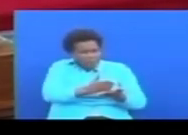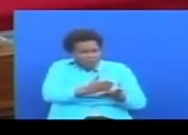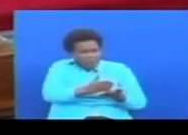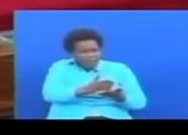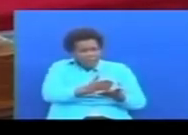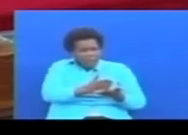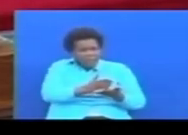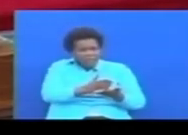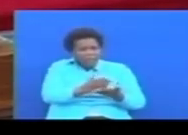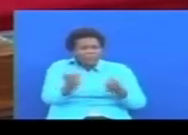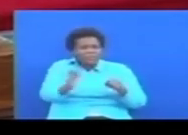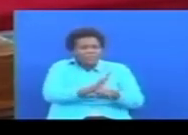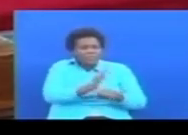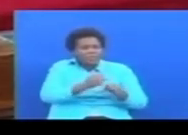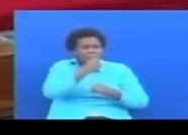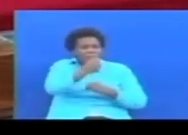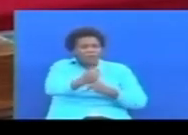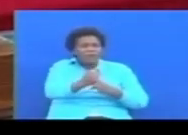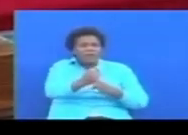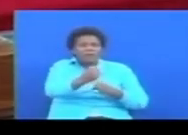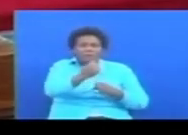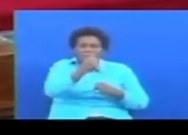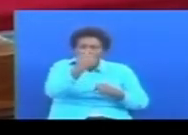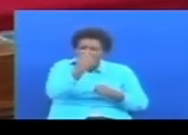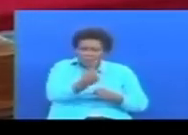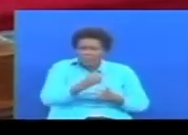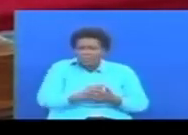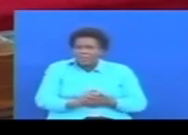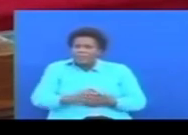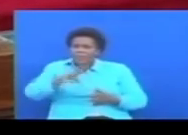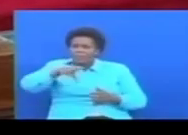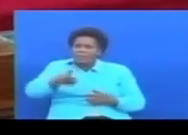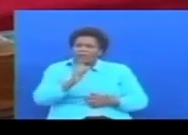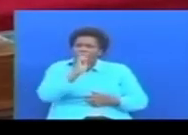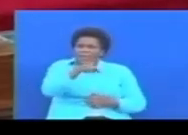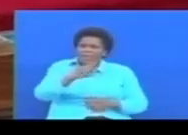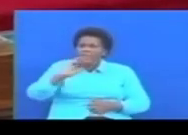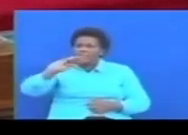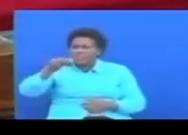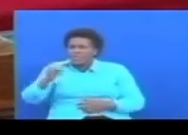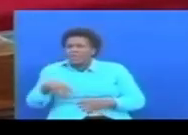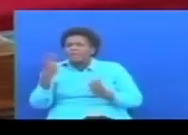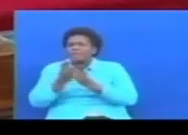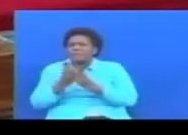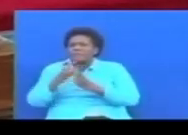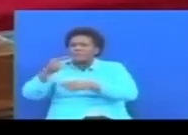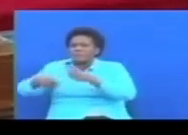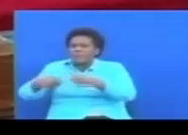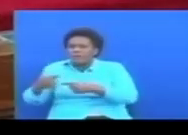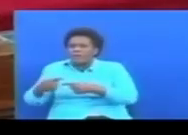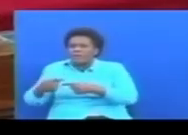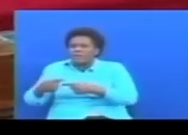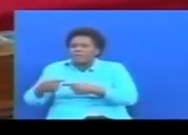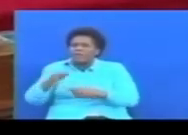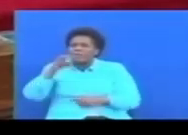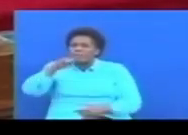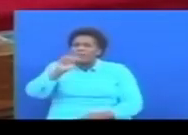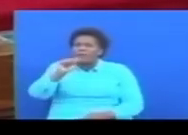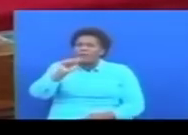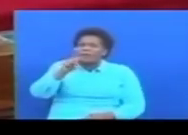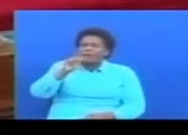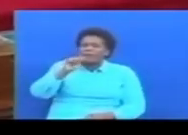kwanza ya mradi wa BTIP Iringa Shinyanga na mradi wa Makambako Songea kulipia 2027 na